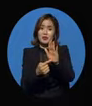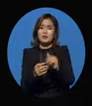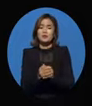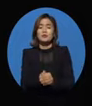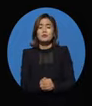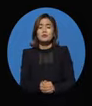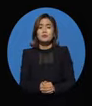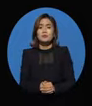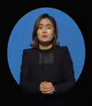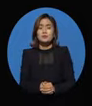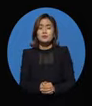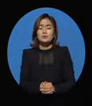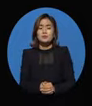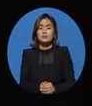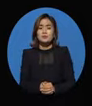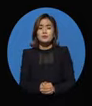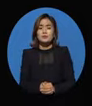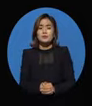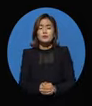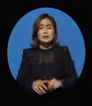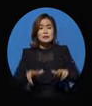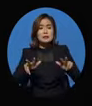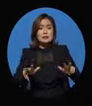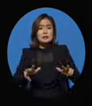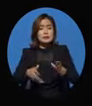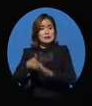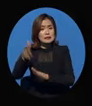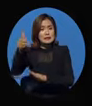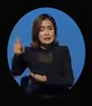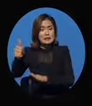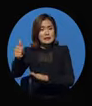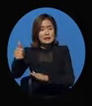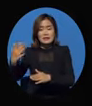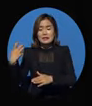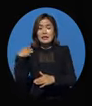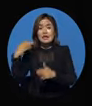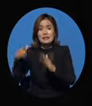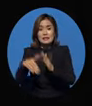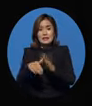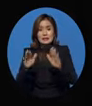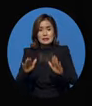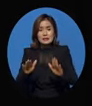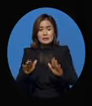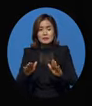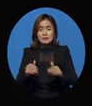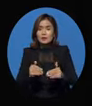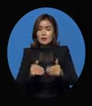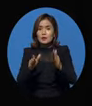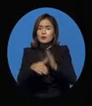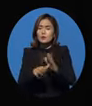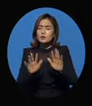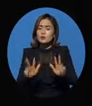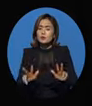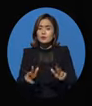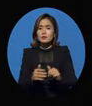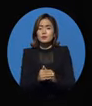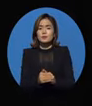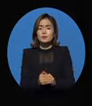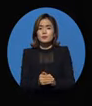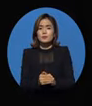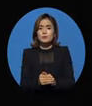문제는 이 제가 시장 패의 1단계로 시작했고 지금은 3.0 단계로 와서 현재